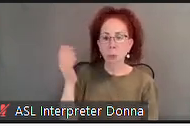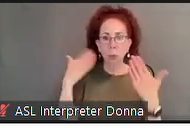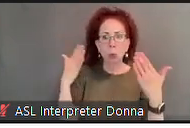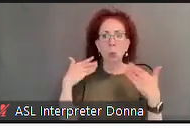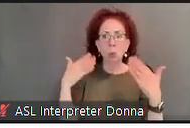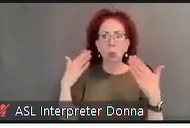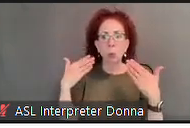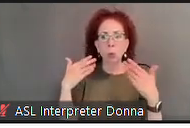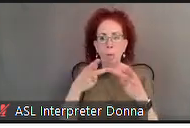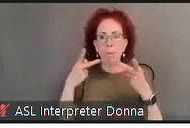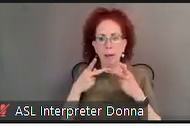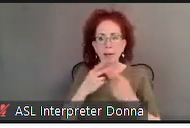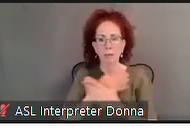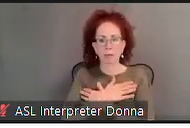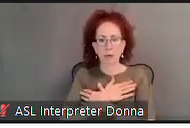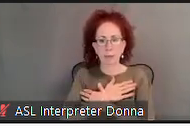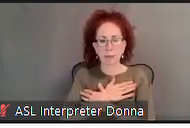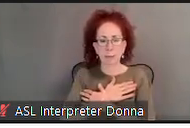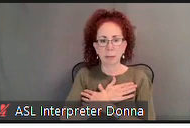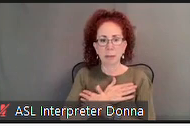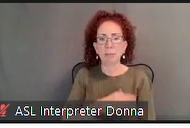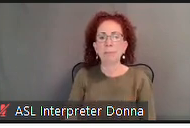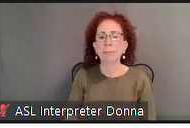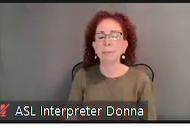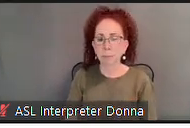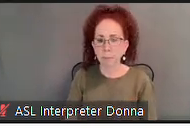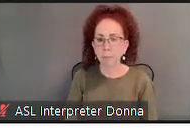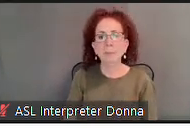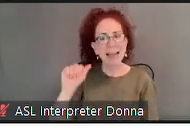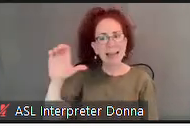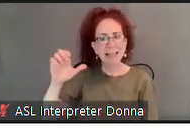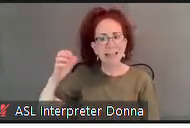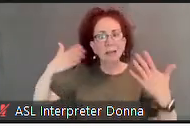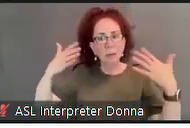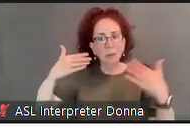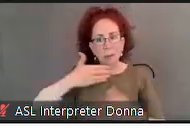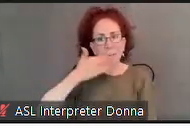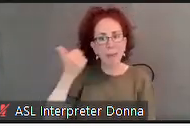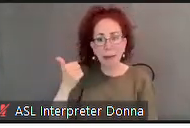你应该把他们移到一个凉快的地方。